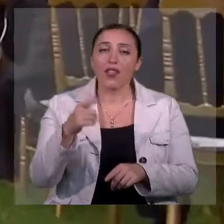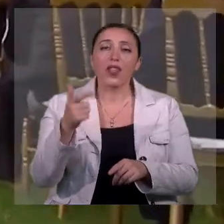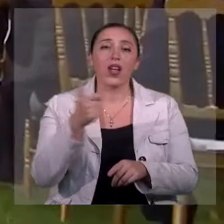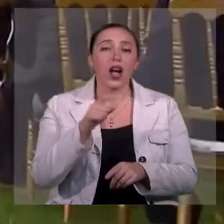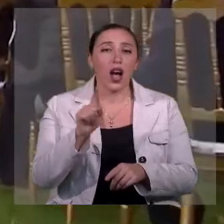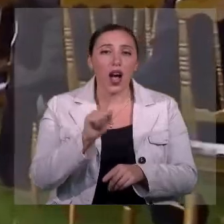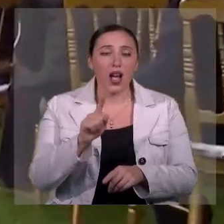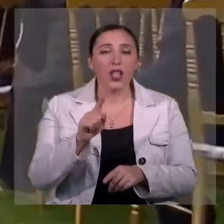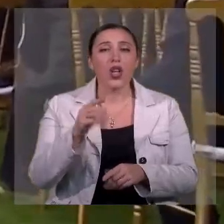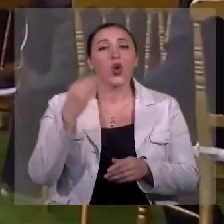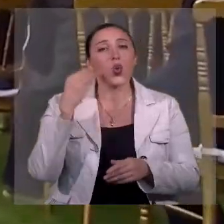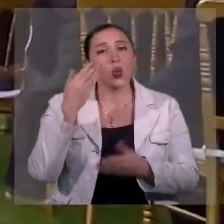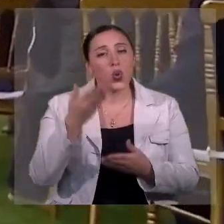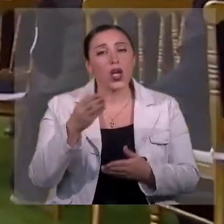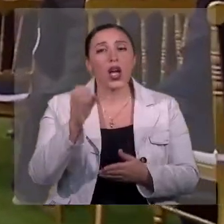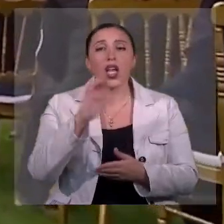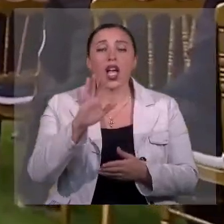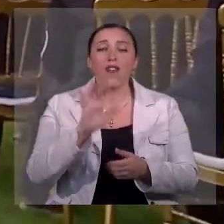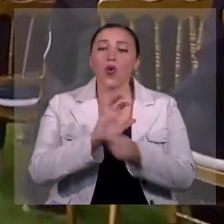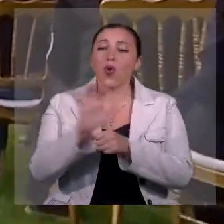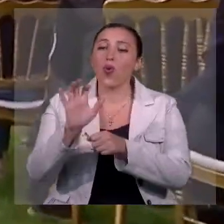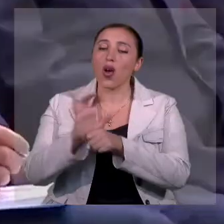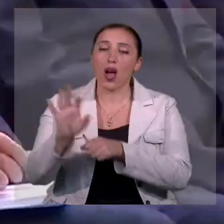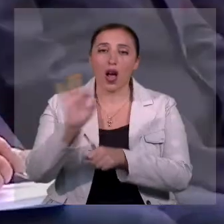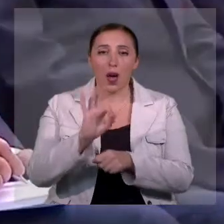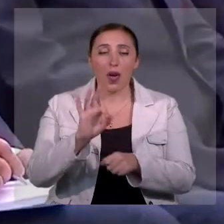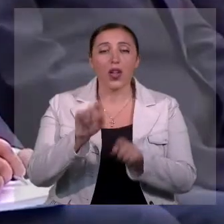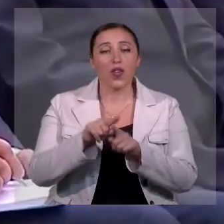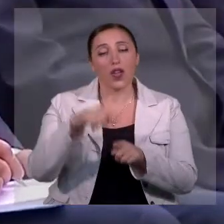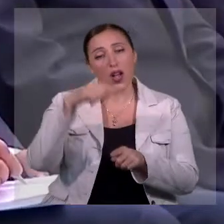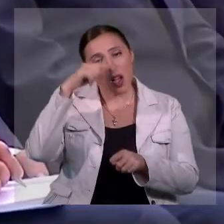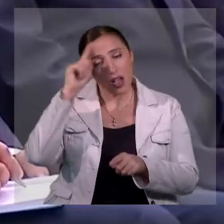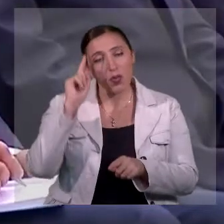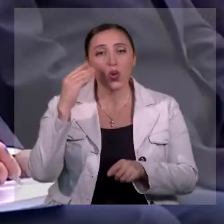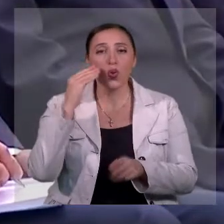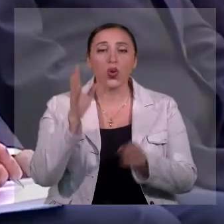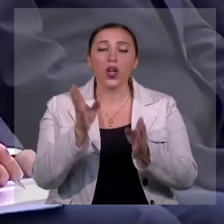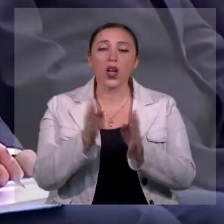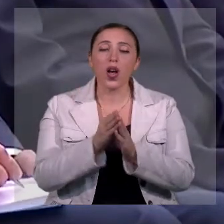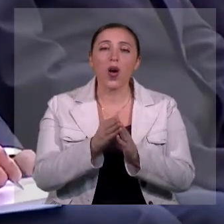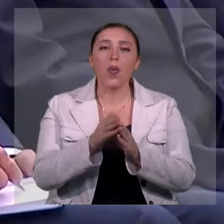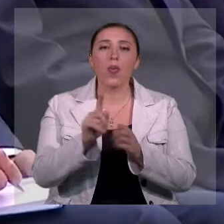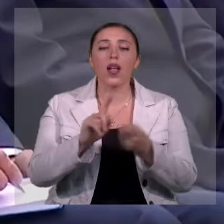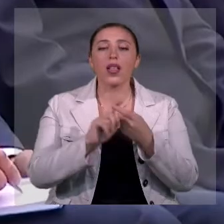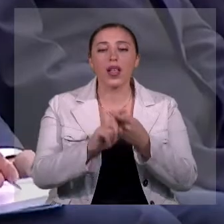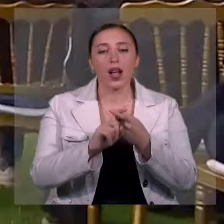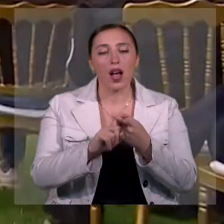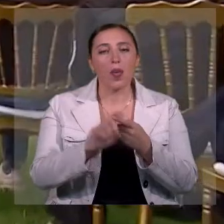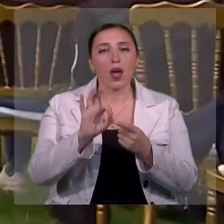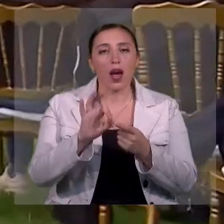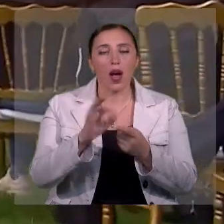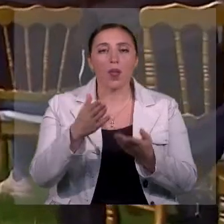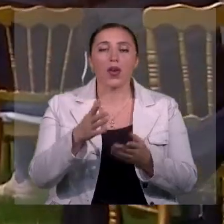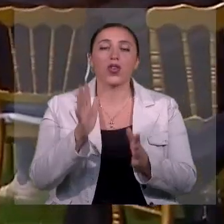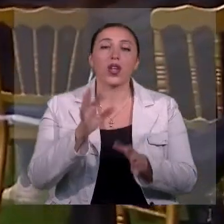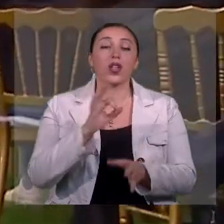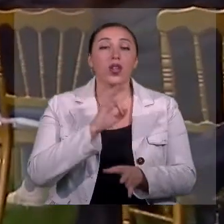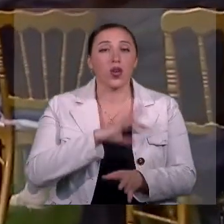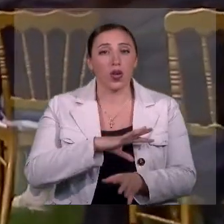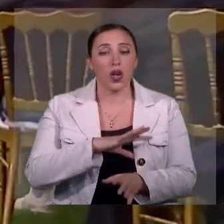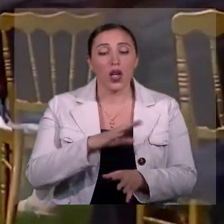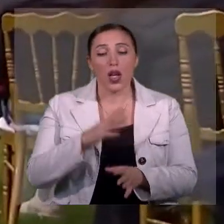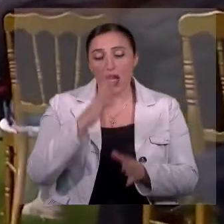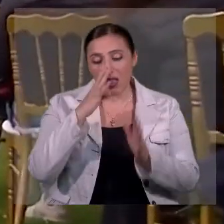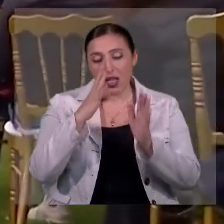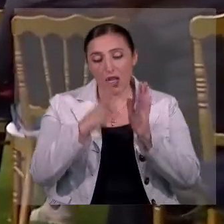և եվրոպական շուկաներ հասցնելու, այլ նաև Ադրբեջանի և Թուրքիայի միջև անխափան կապի ապահովման տեսանկյունից։ Միայն այս տարվա վերջին